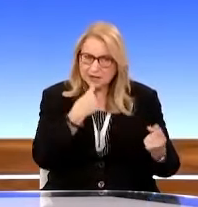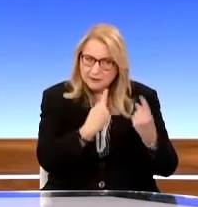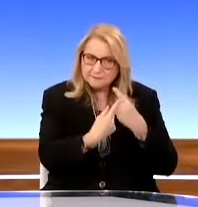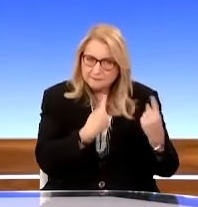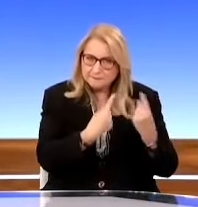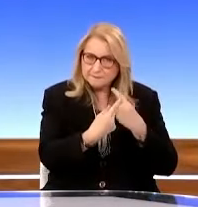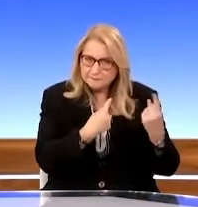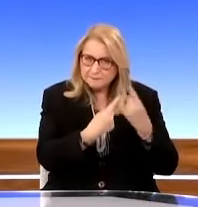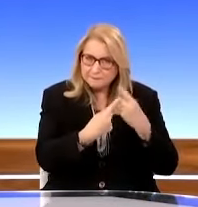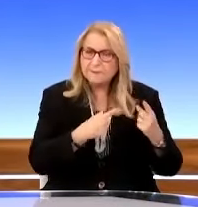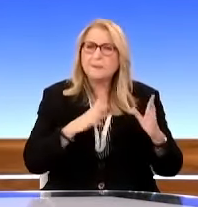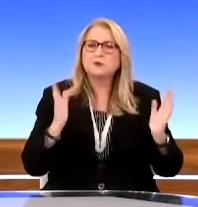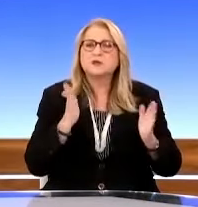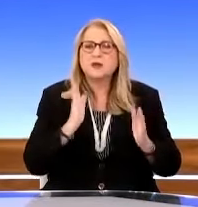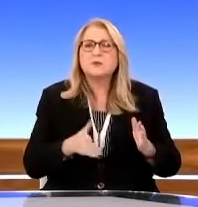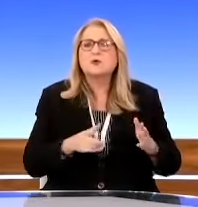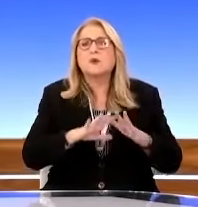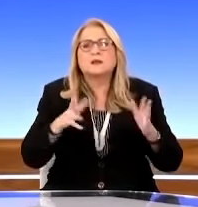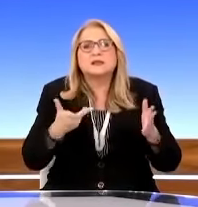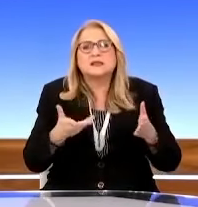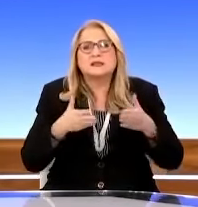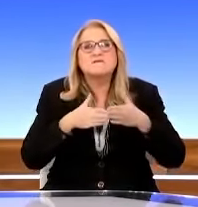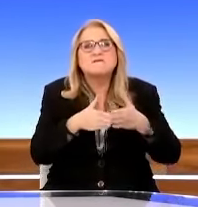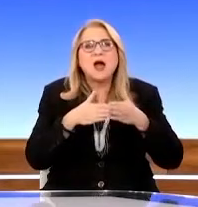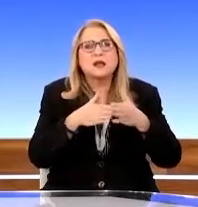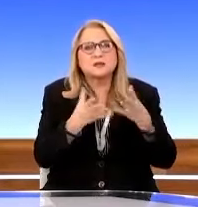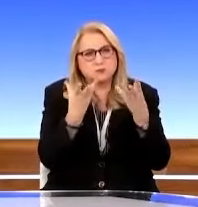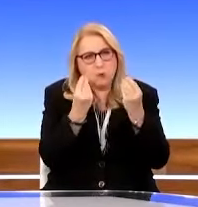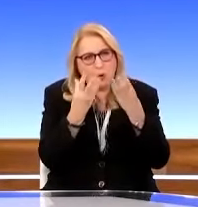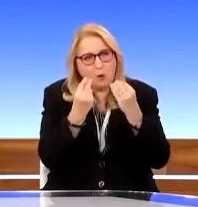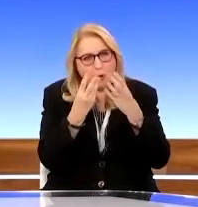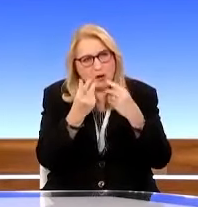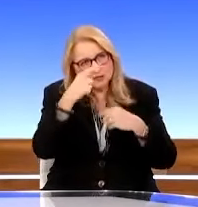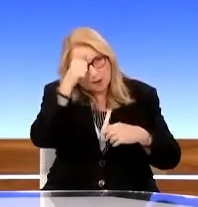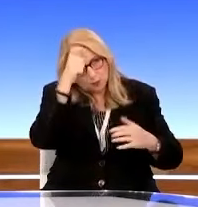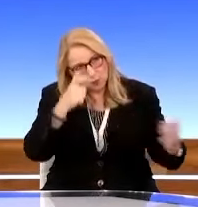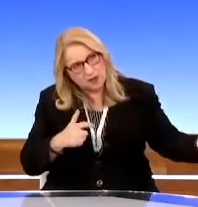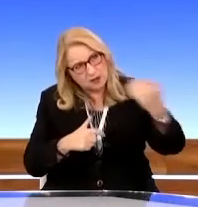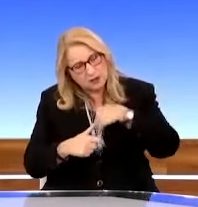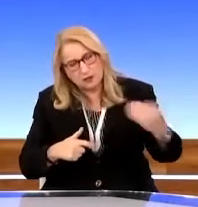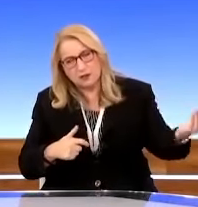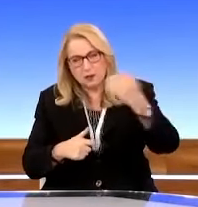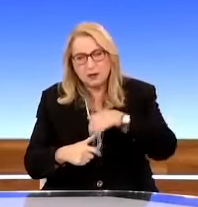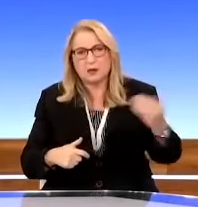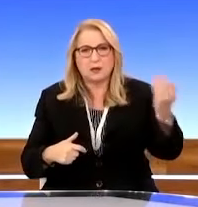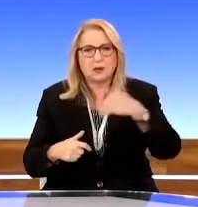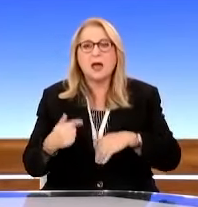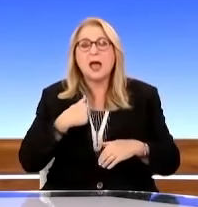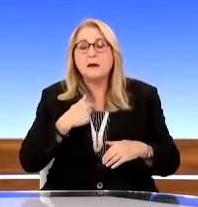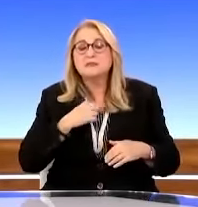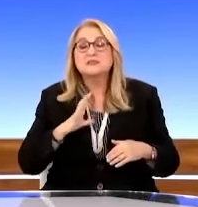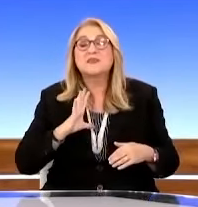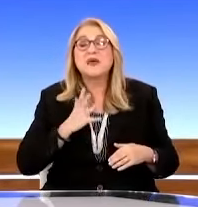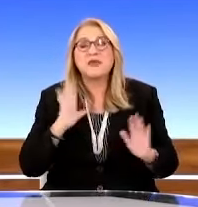περιορίσουμε στο βαθμό που αυτό είναι εφικτό τις βάρκες οι οποίες φεύγουν από τα τουρκικά παράλια. Αυτός είναι ο σκοπός μας. Ο σκοπός μας είναι να μην φεύγουν βάρκες από την